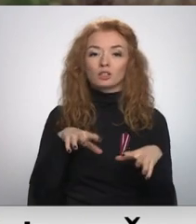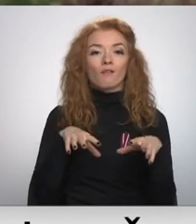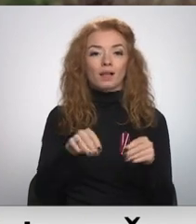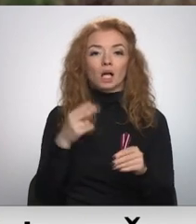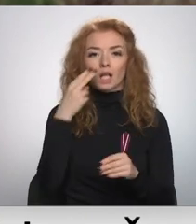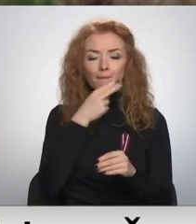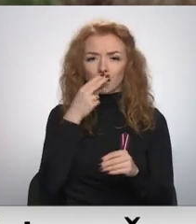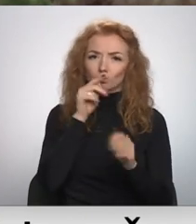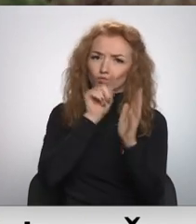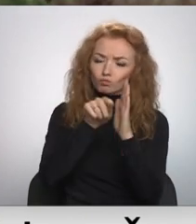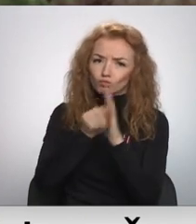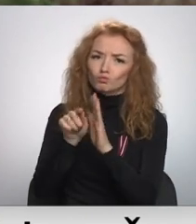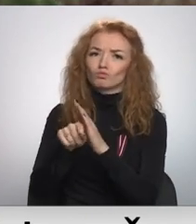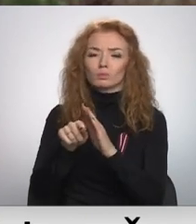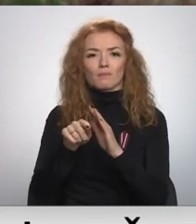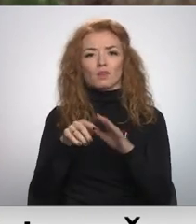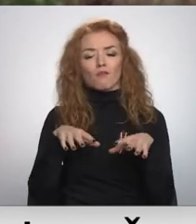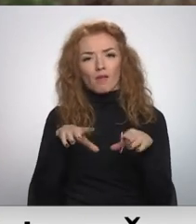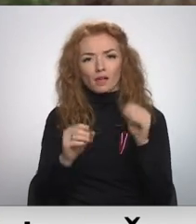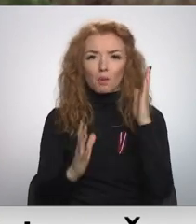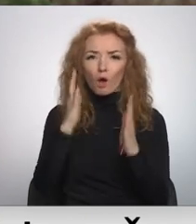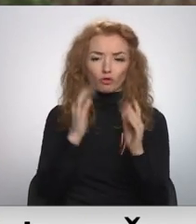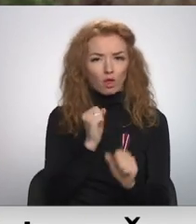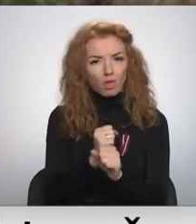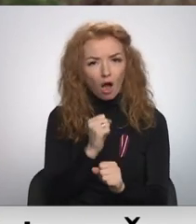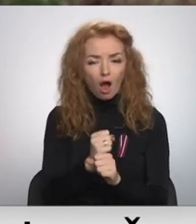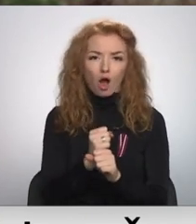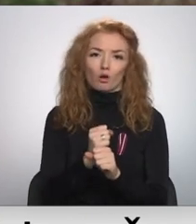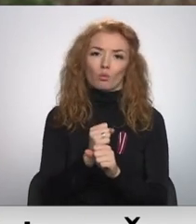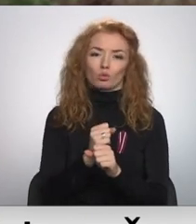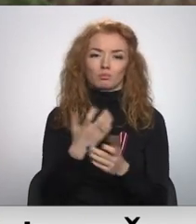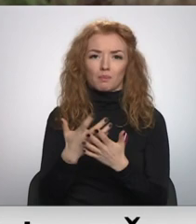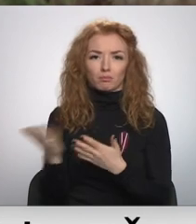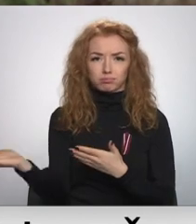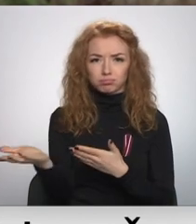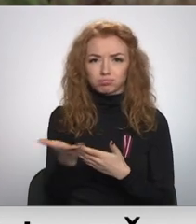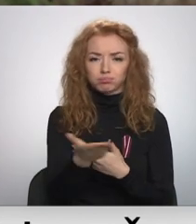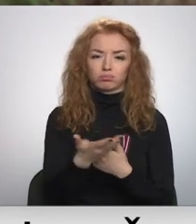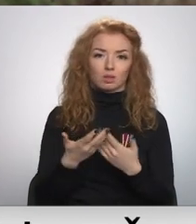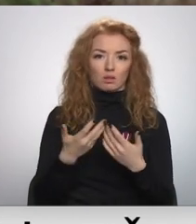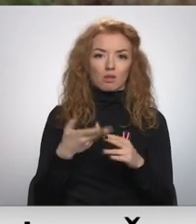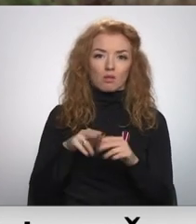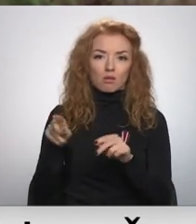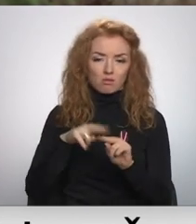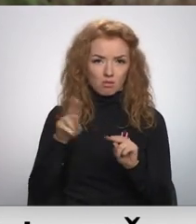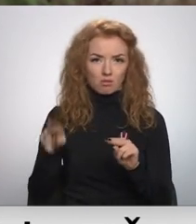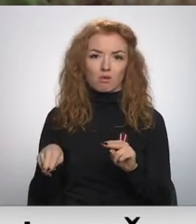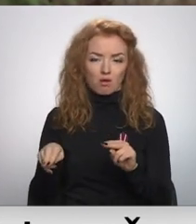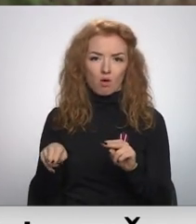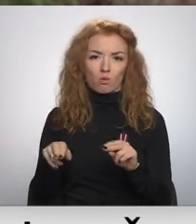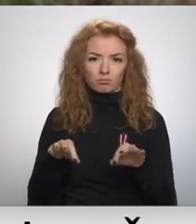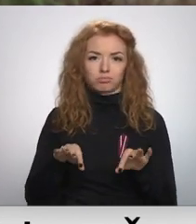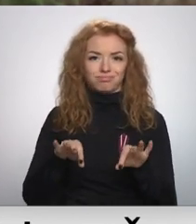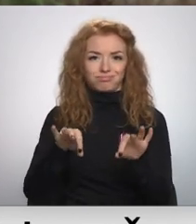darbību, visiem ir veic meža darbus dažādus, brauc tīvok cirsmēm, vats todus pa kvartālstigom,